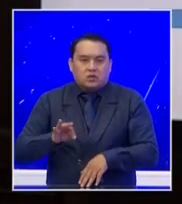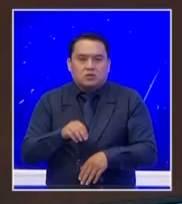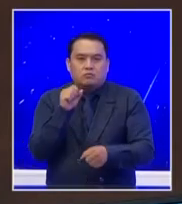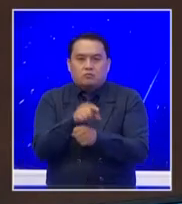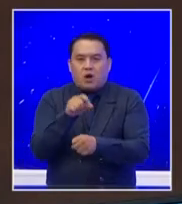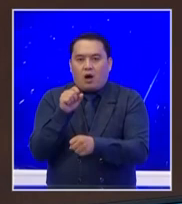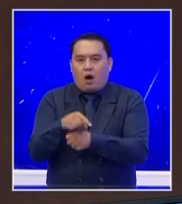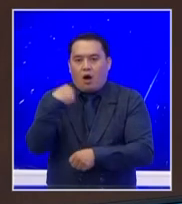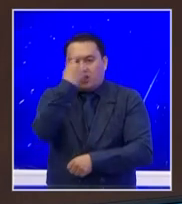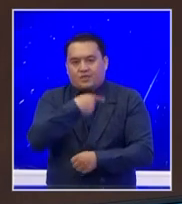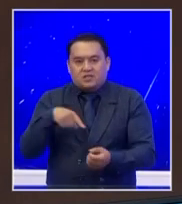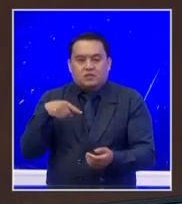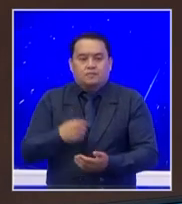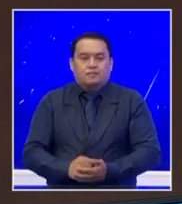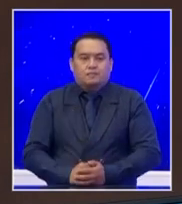ряд поручений ответственным лицам.